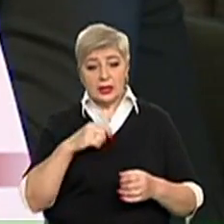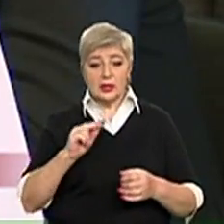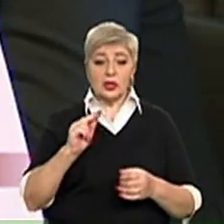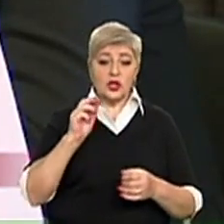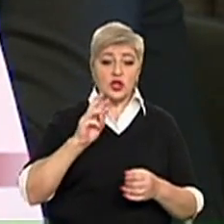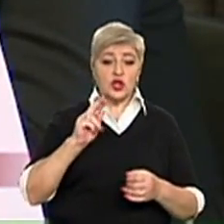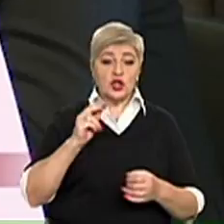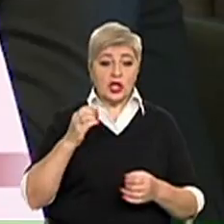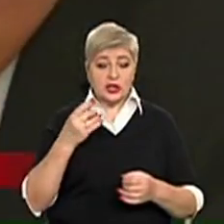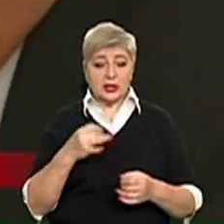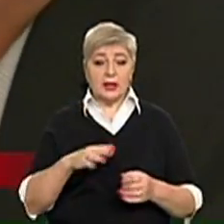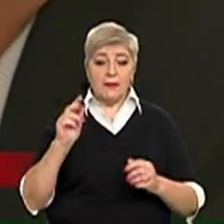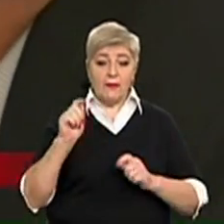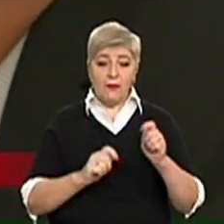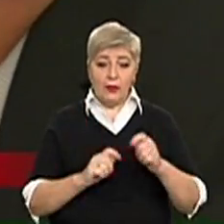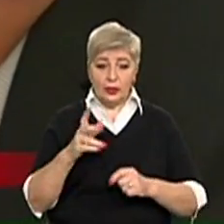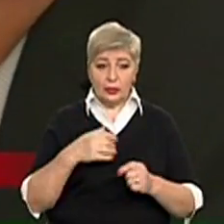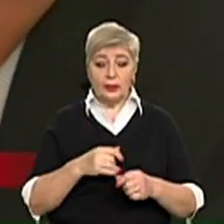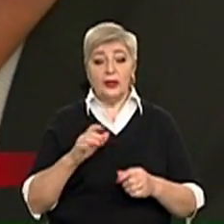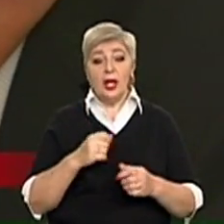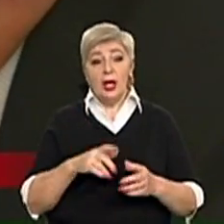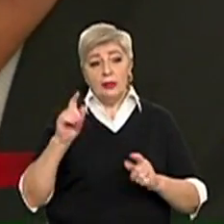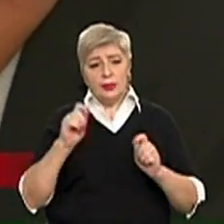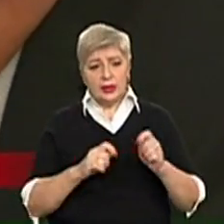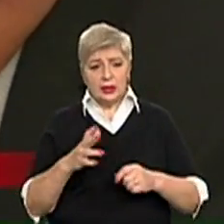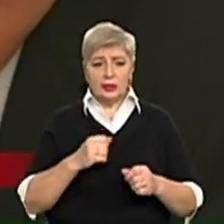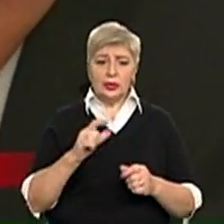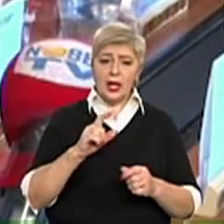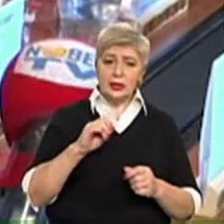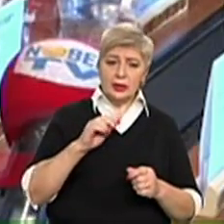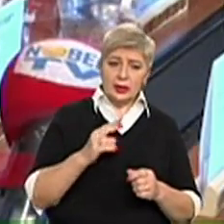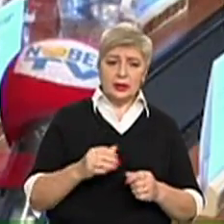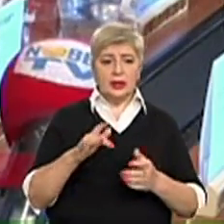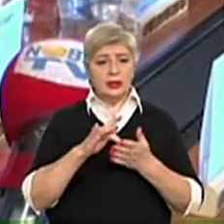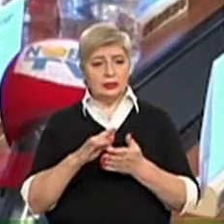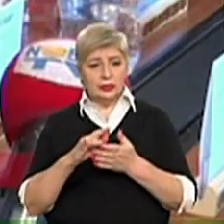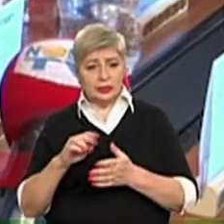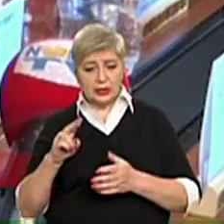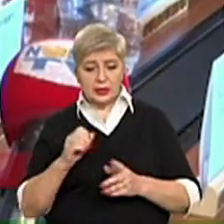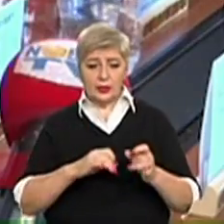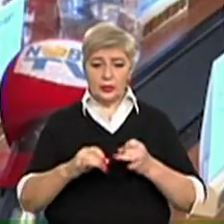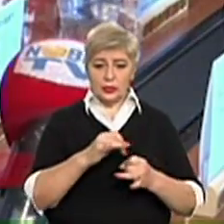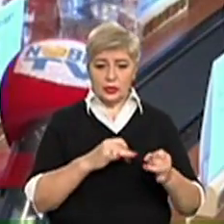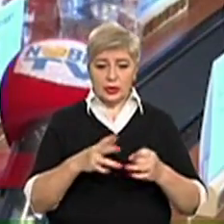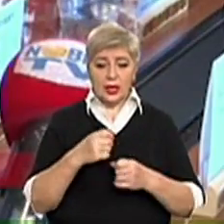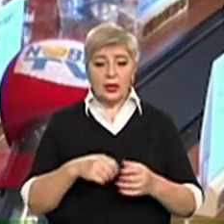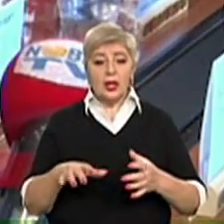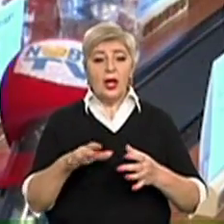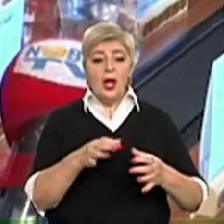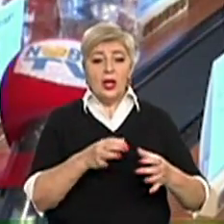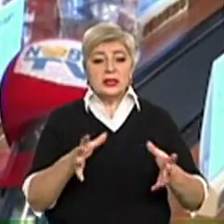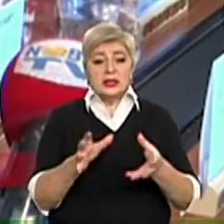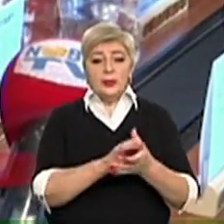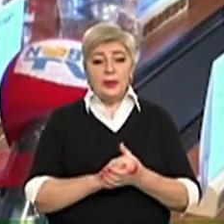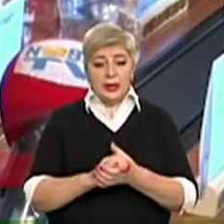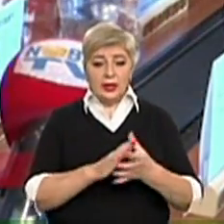березня. До Дніпра завітають бізнесмени різних сфер – від енергетики до туризму. На заході розглянуть спільні проекти, також